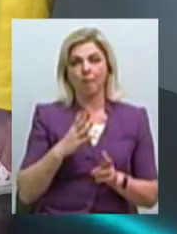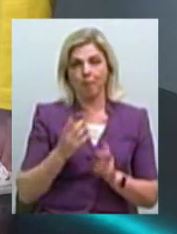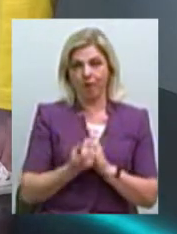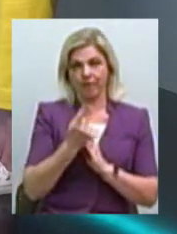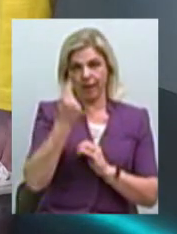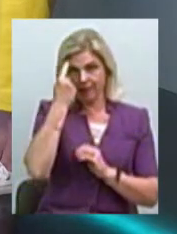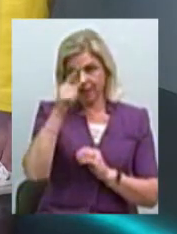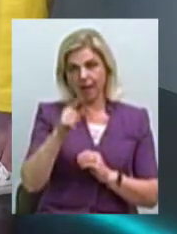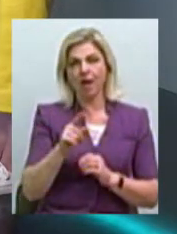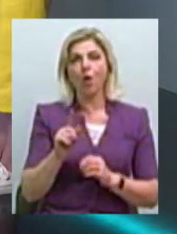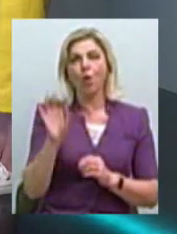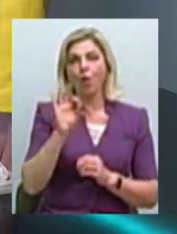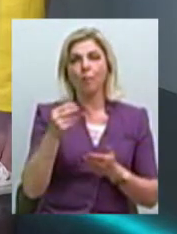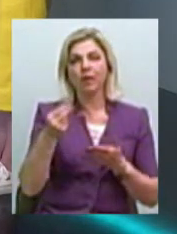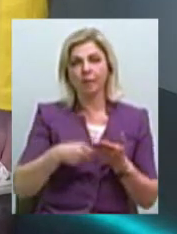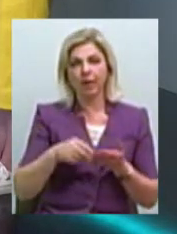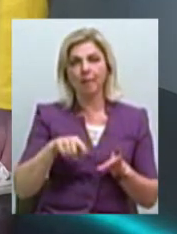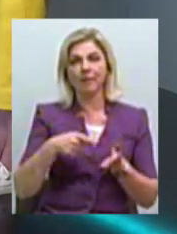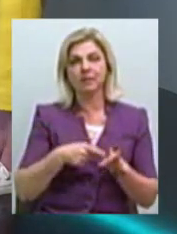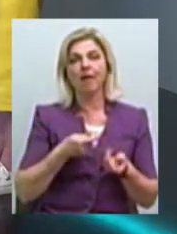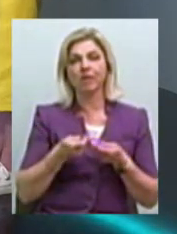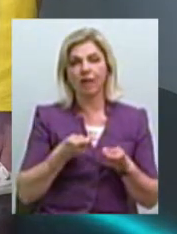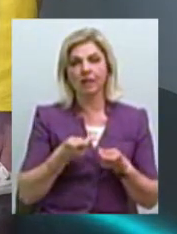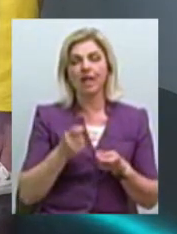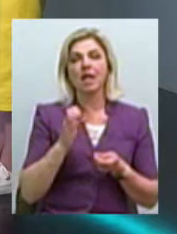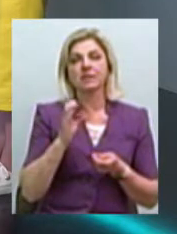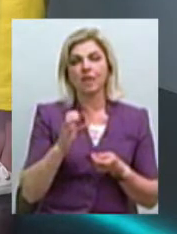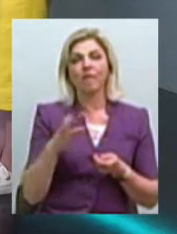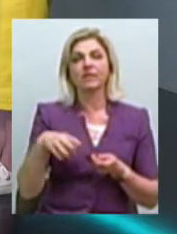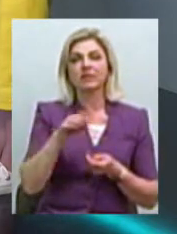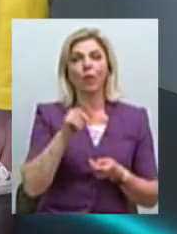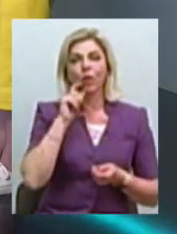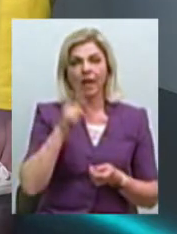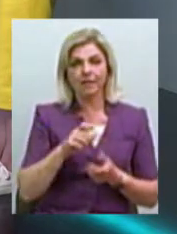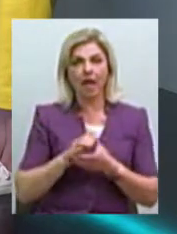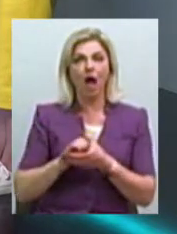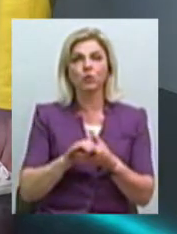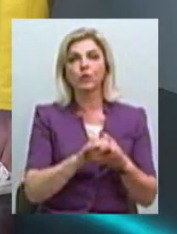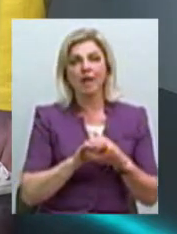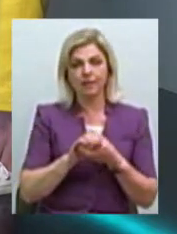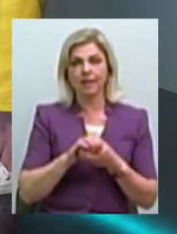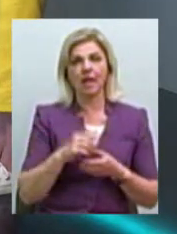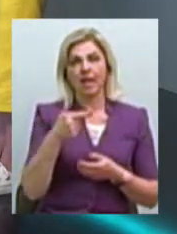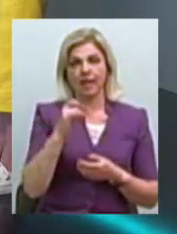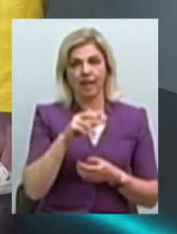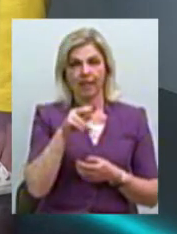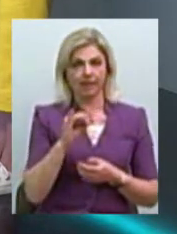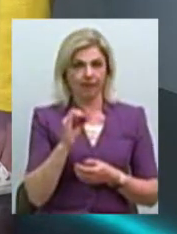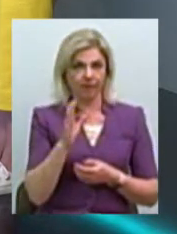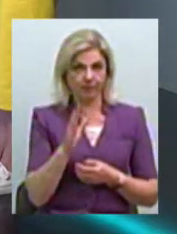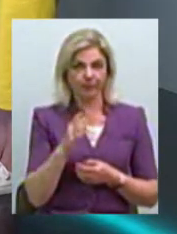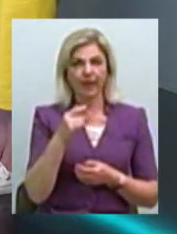з Всеукраїнської асоціації гідів даний меморандум. Нещодавно міська влада разом